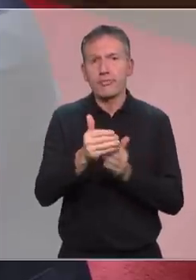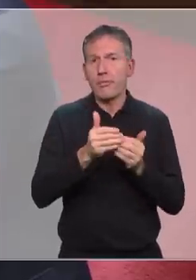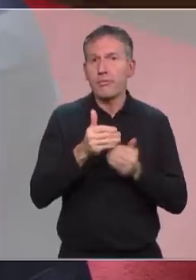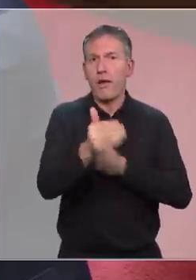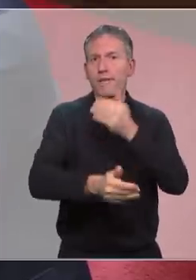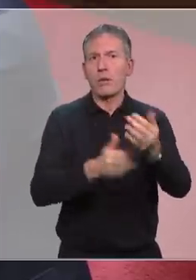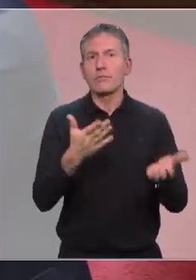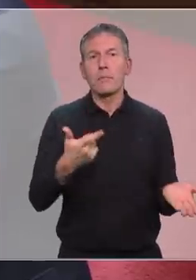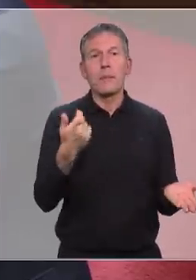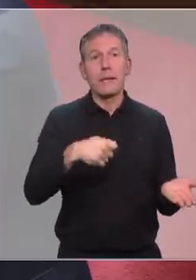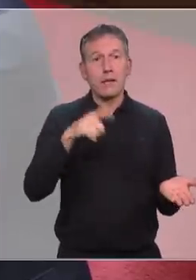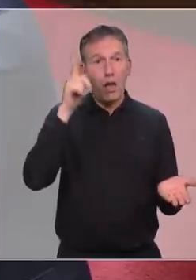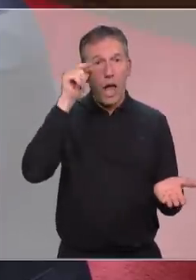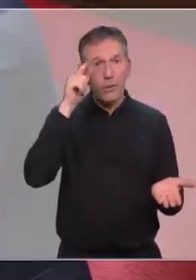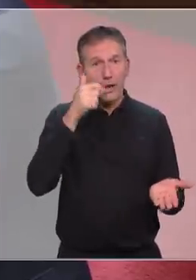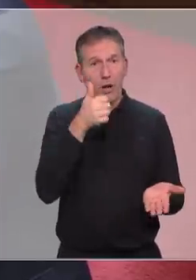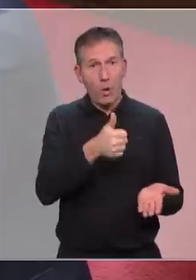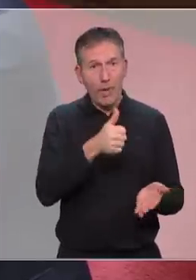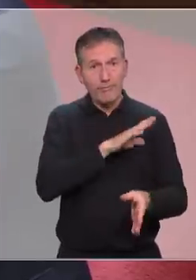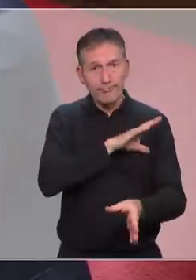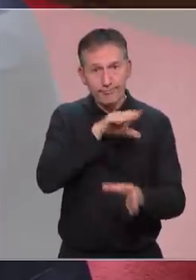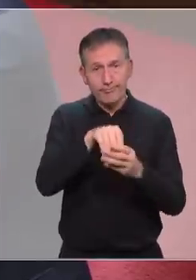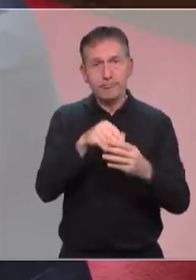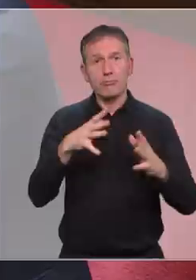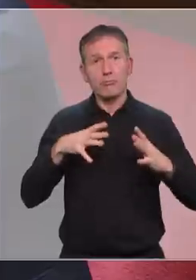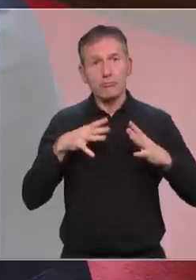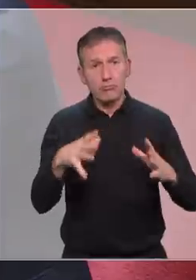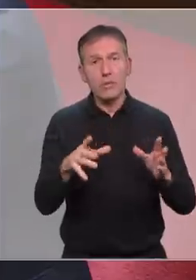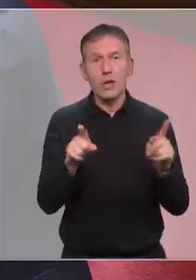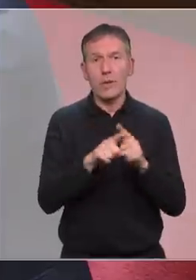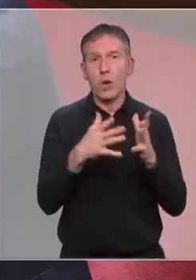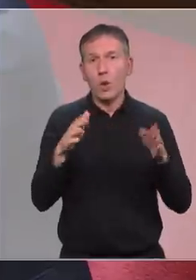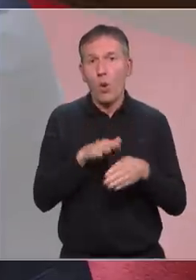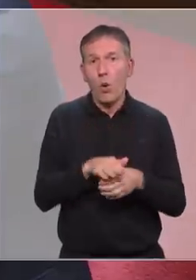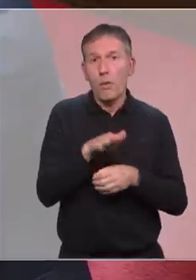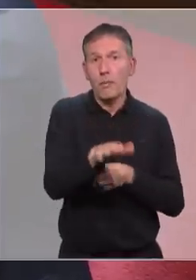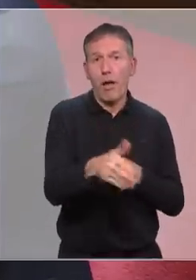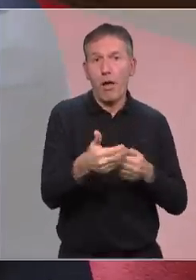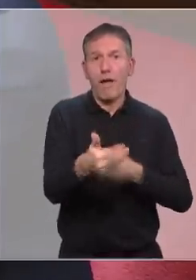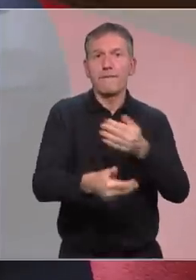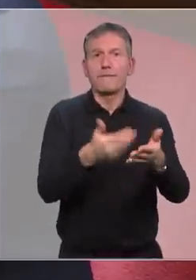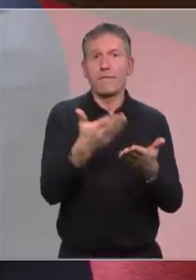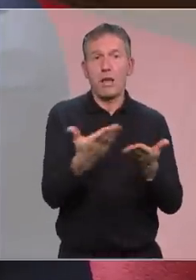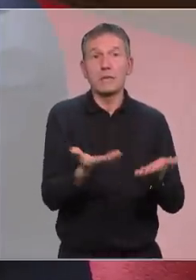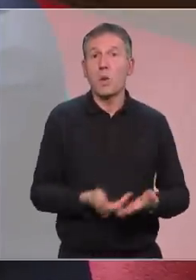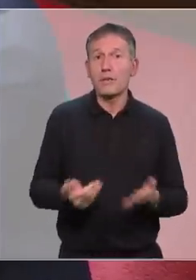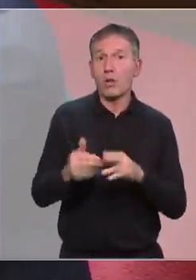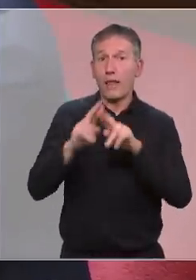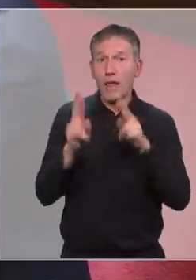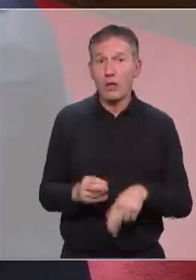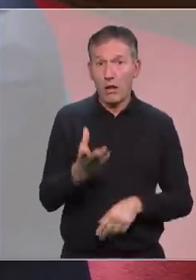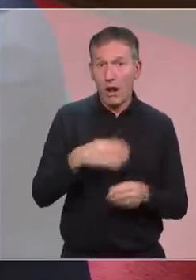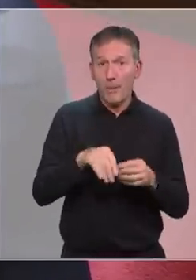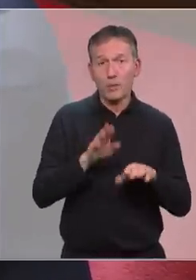Le président de la République s'y est personnellement investi. C'est un grand pas et dans le contexte international actuel, c'est un